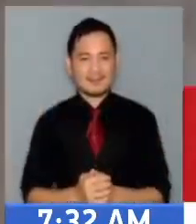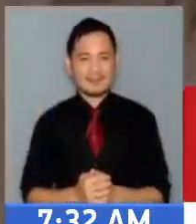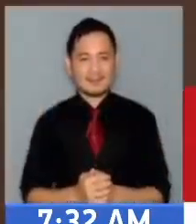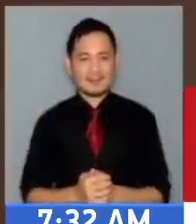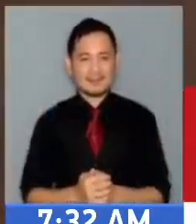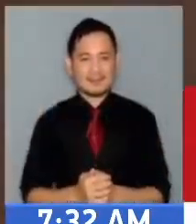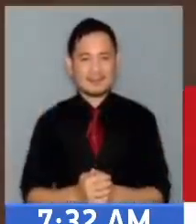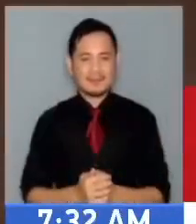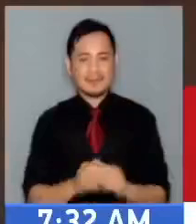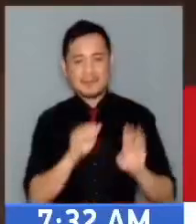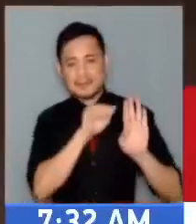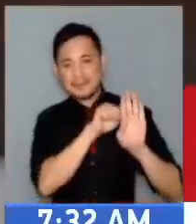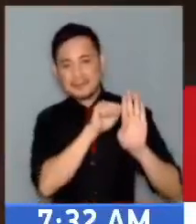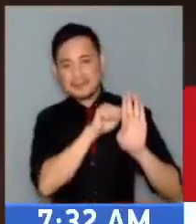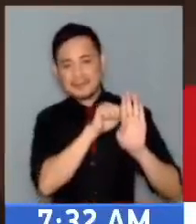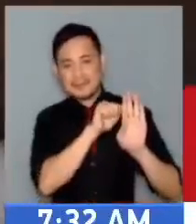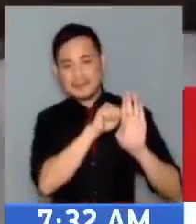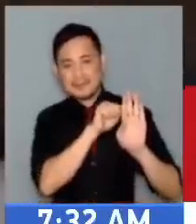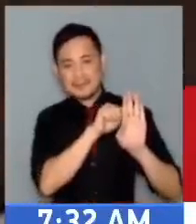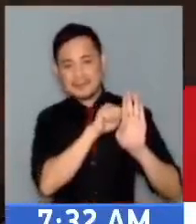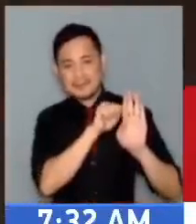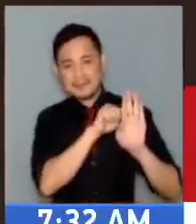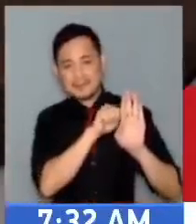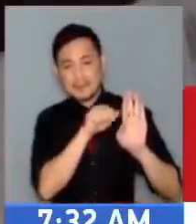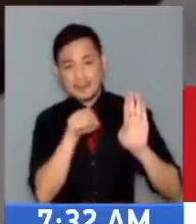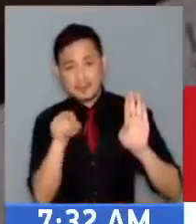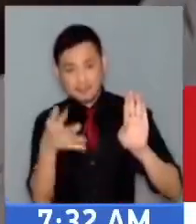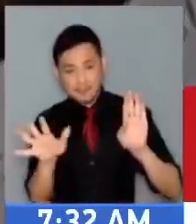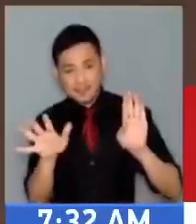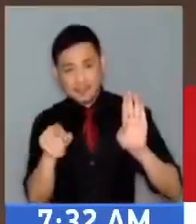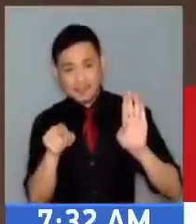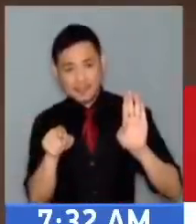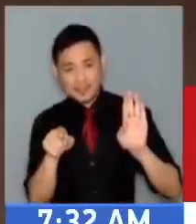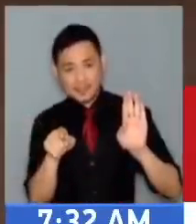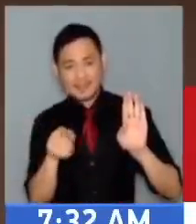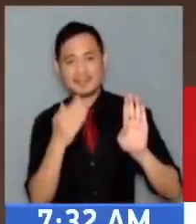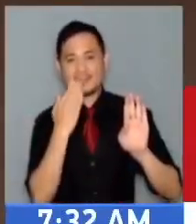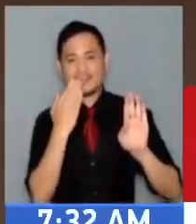po. Tapos na po. Thank you.